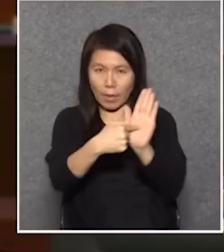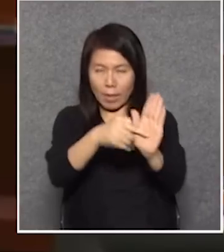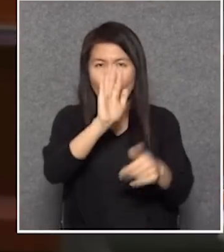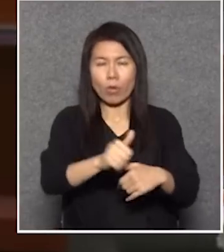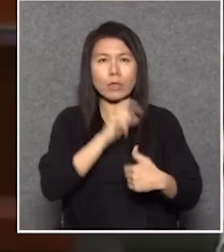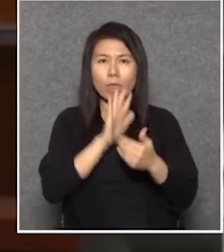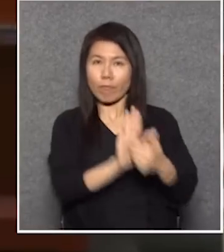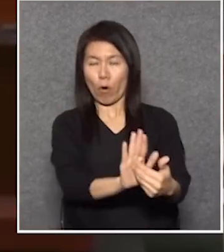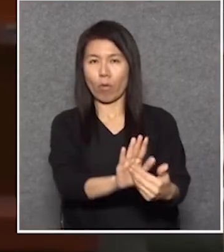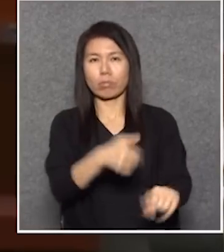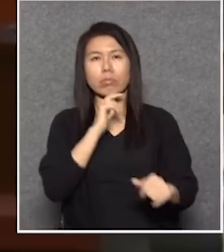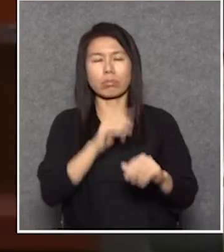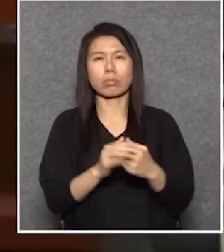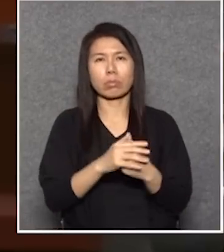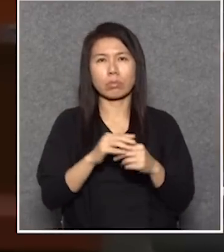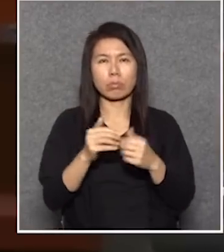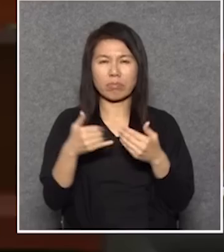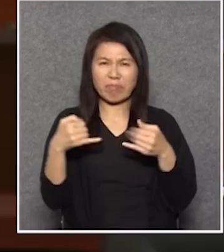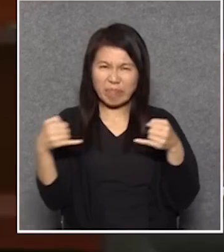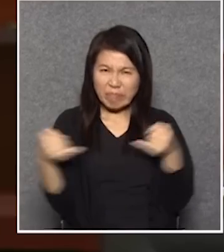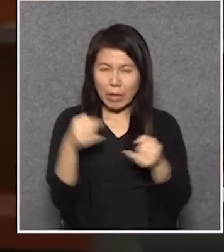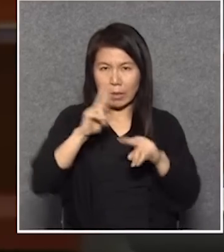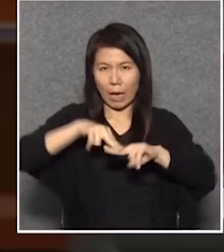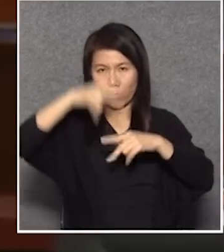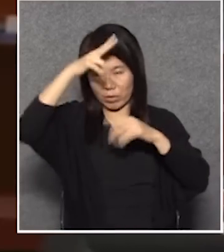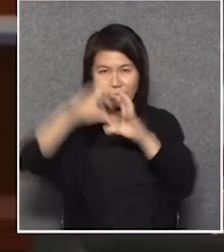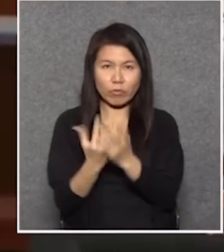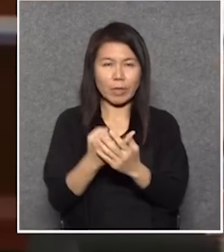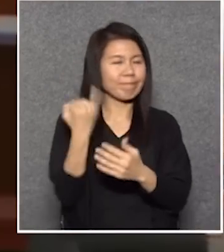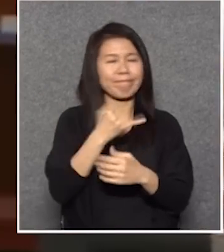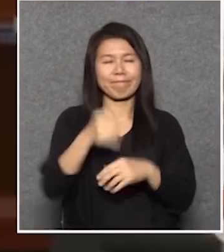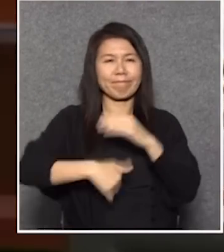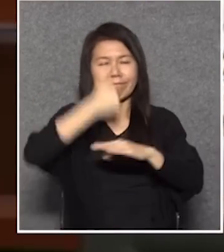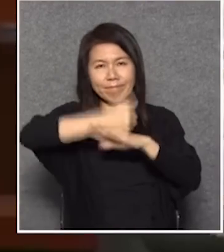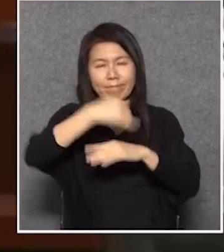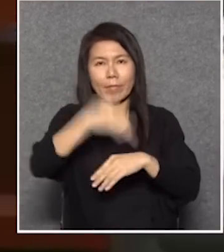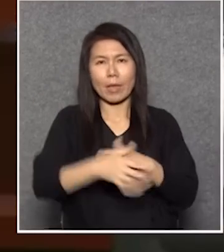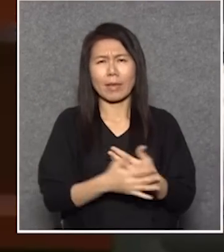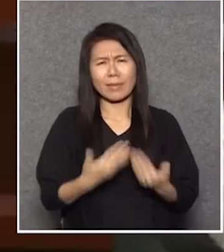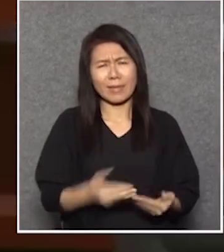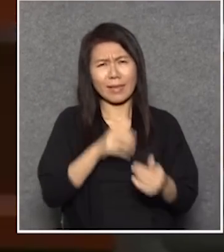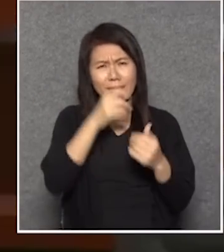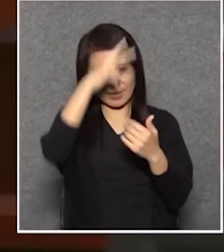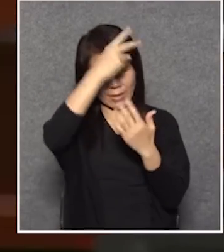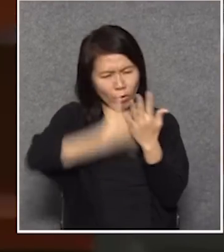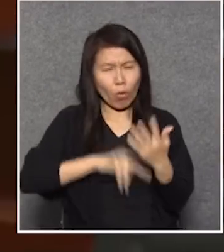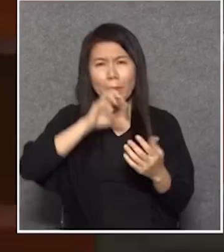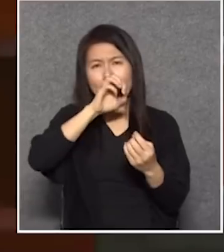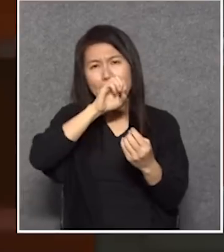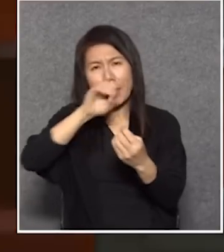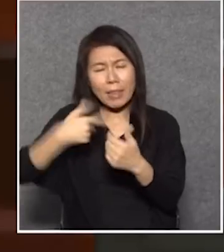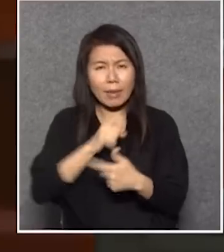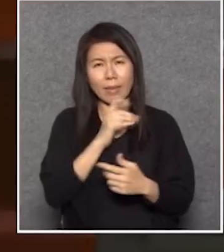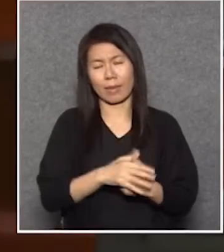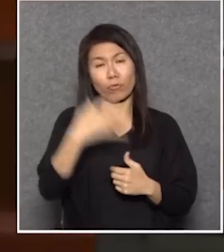嘛？就對抗中央嘅人不能成為候選人。喂，諮詢緊嘅個政改主席，係